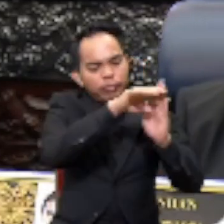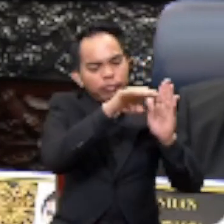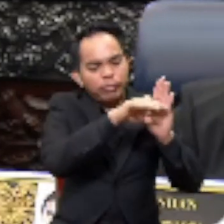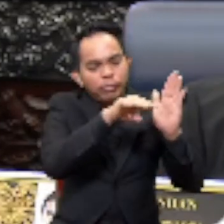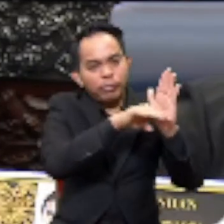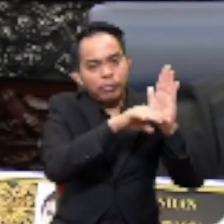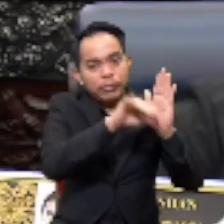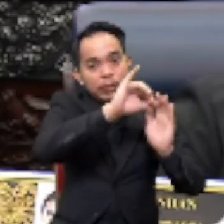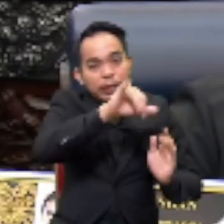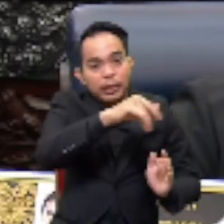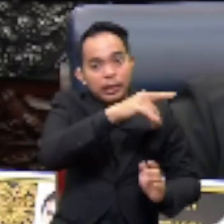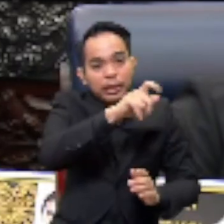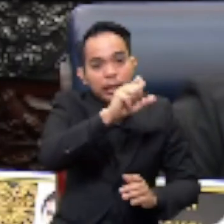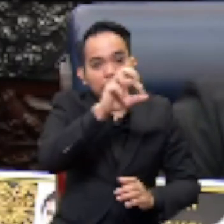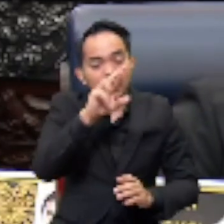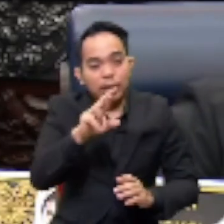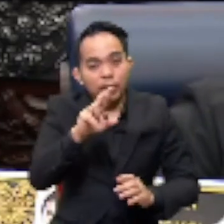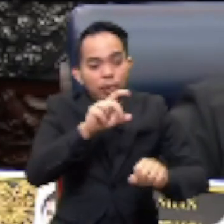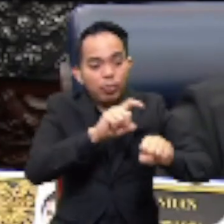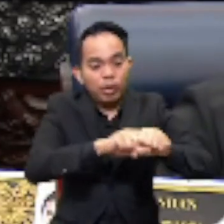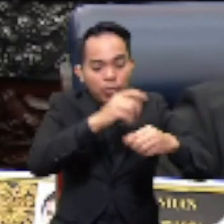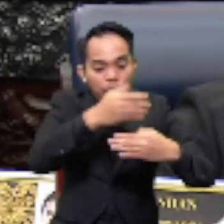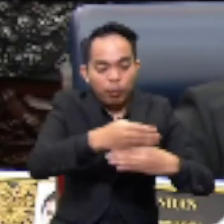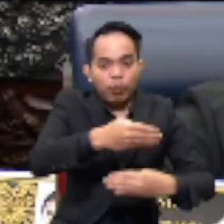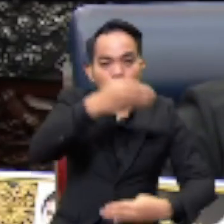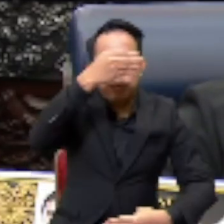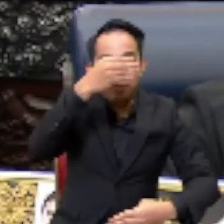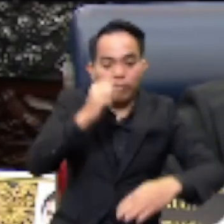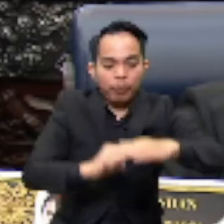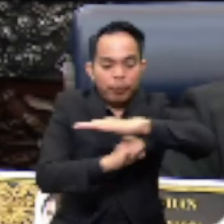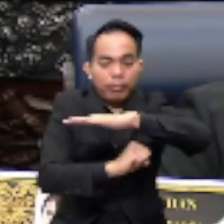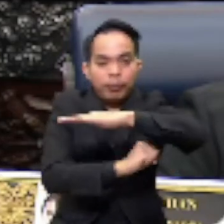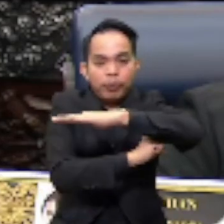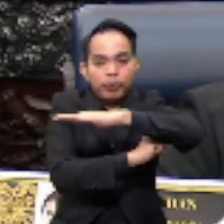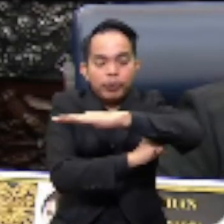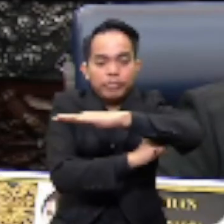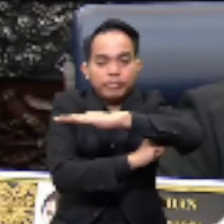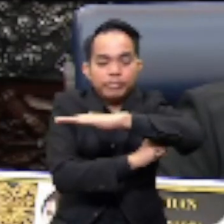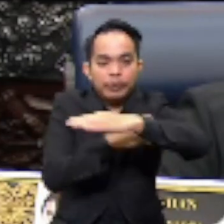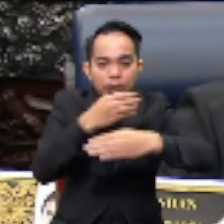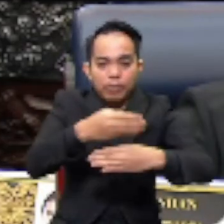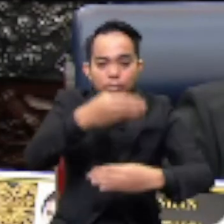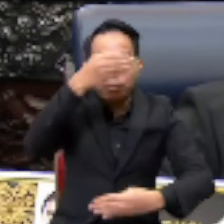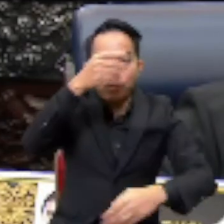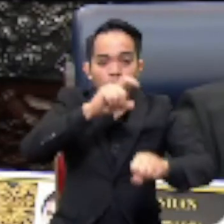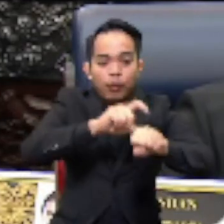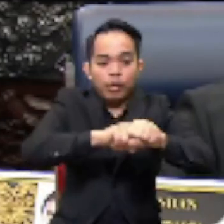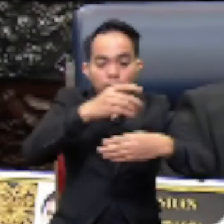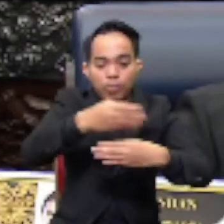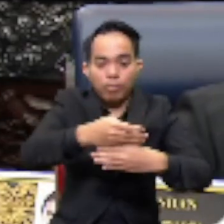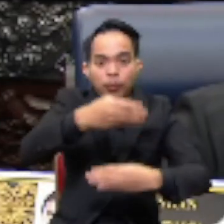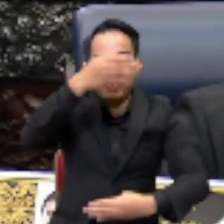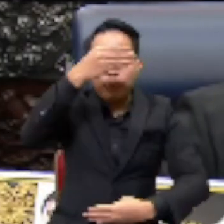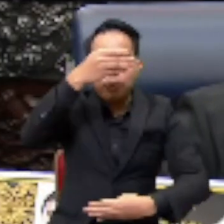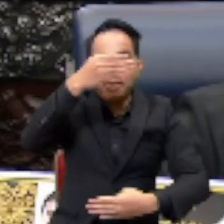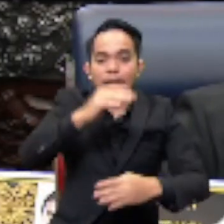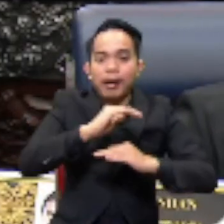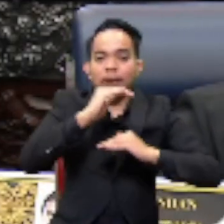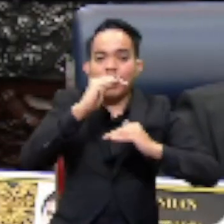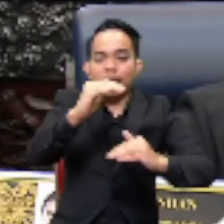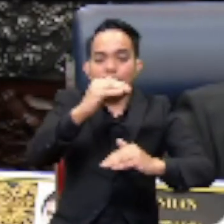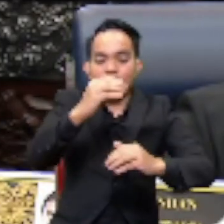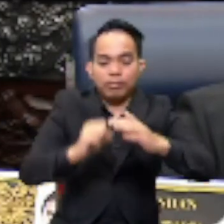kerja raya jkr bagi jangka Hayat aset infrastruktur dan Aset kejuur tempoh jangka Hayat optimum bagi